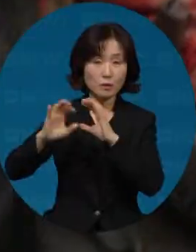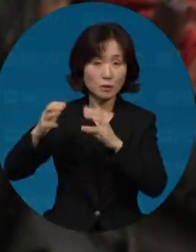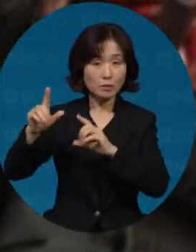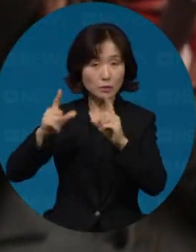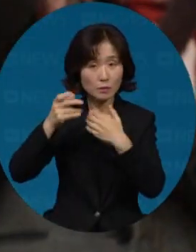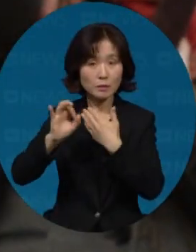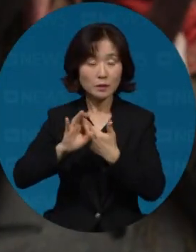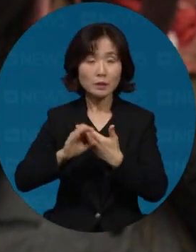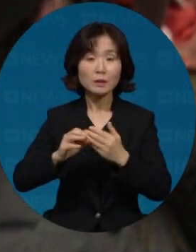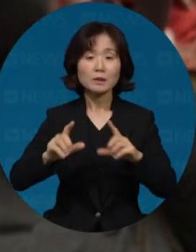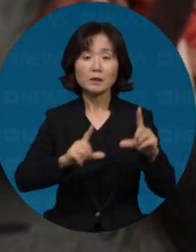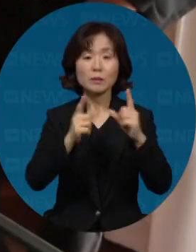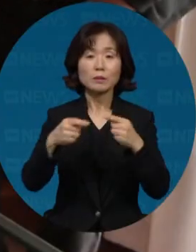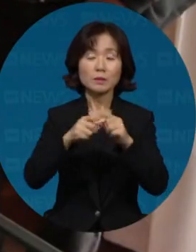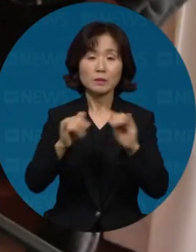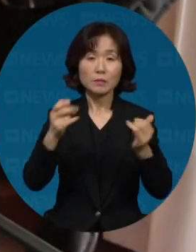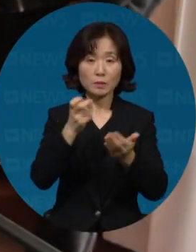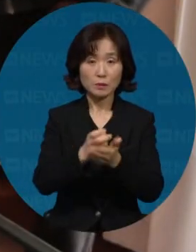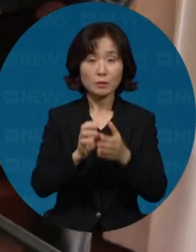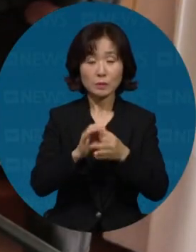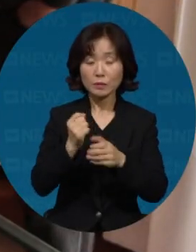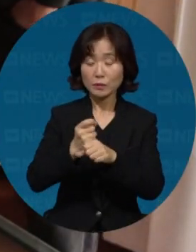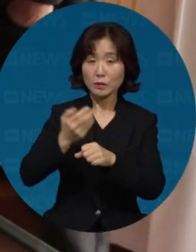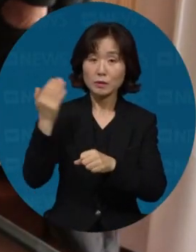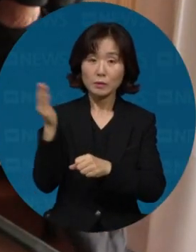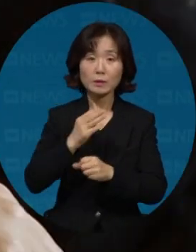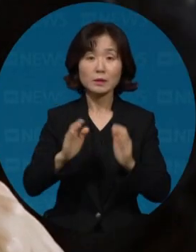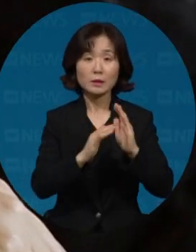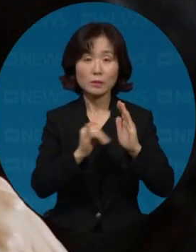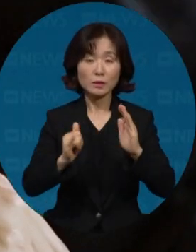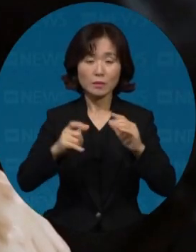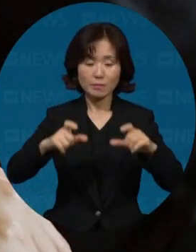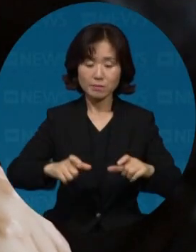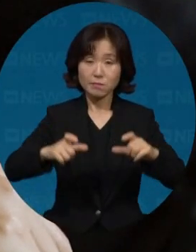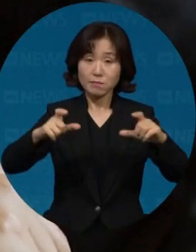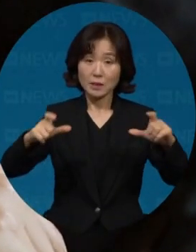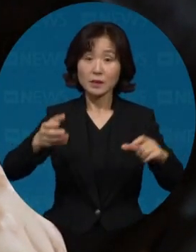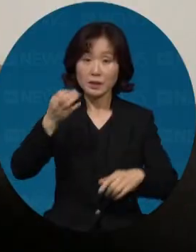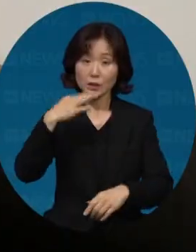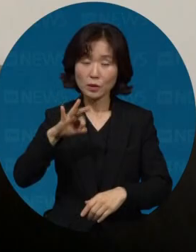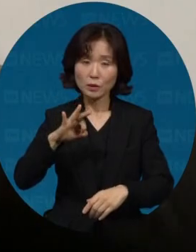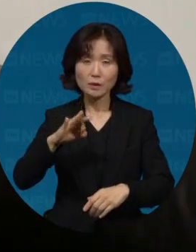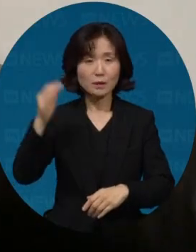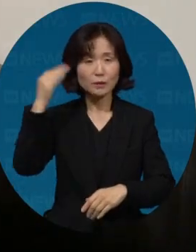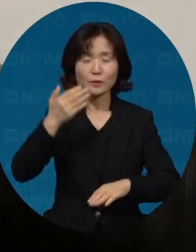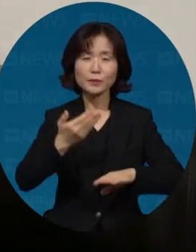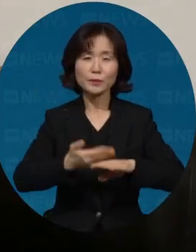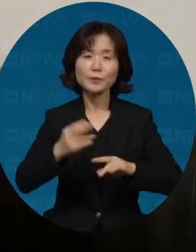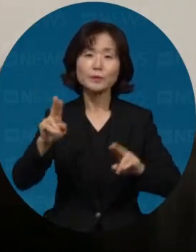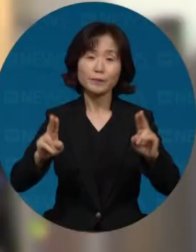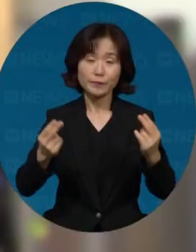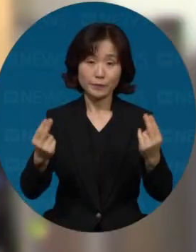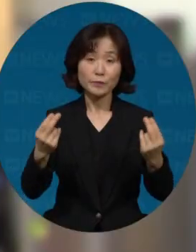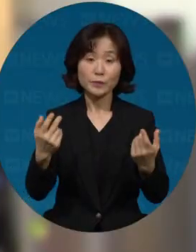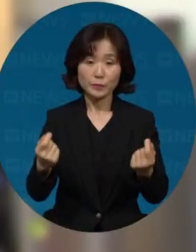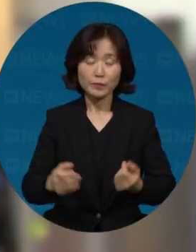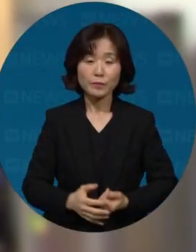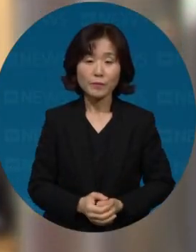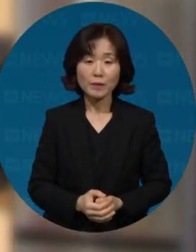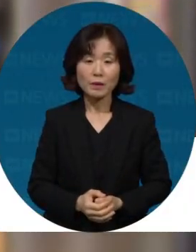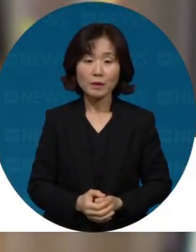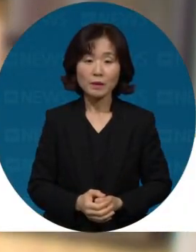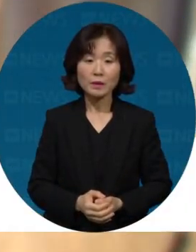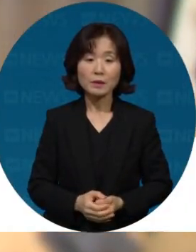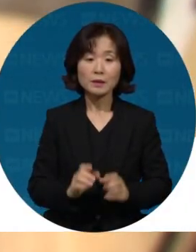생활 동반자법 등을 통해 수십 년 전부터 가족의 범위를 보다 넓게 인정한 것과는 대조적입니다. 이미 다양한 방식의